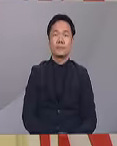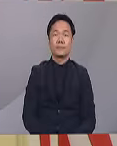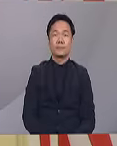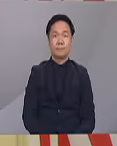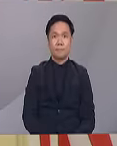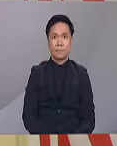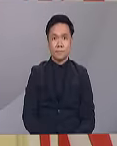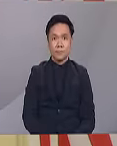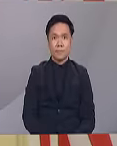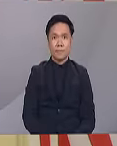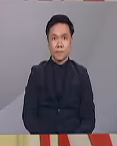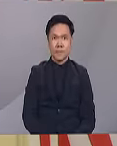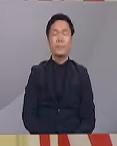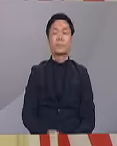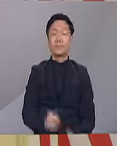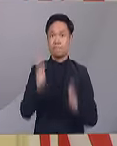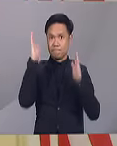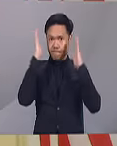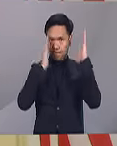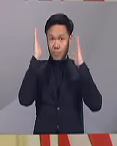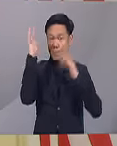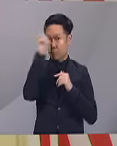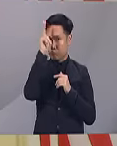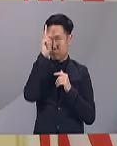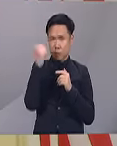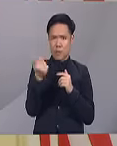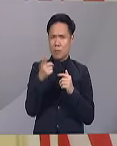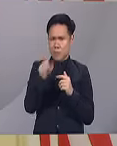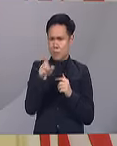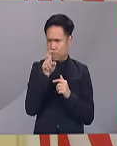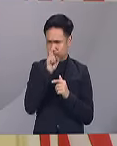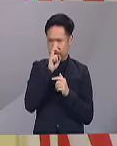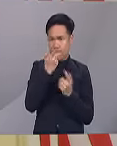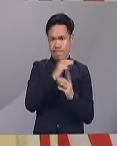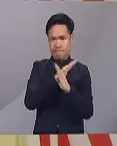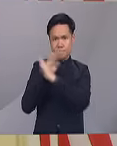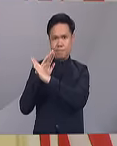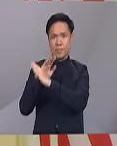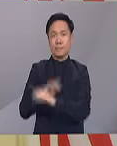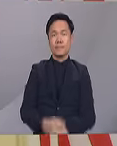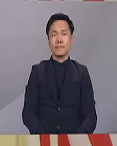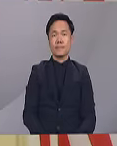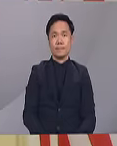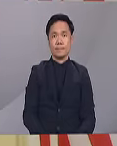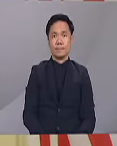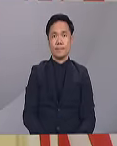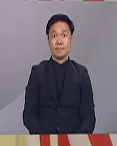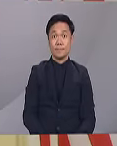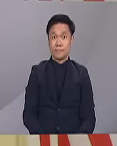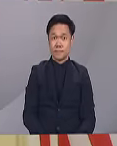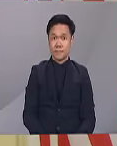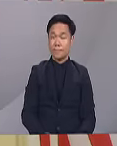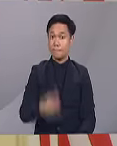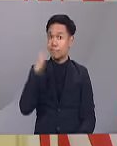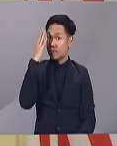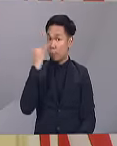Kerajaan akan terus, seperti yang sebutkan, akan terus memperketatkan kawalan ini. Kerana bukan saja